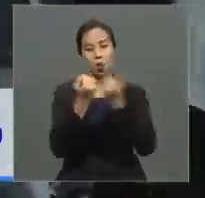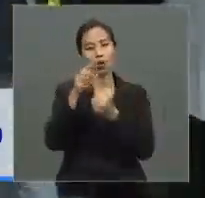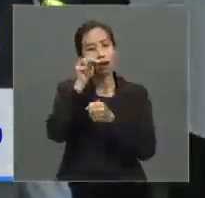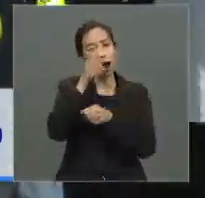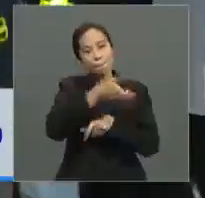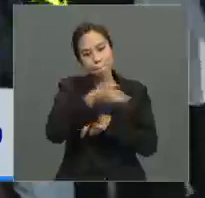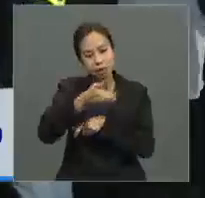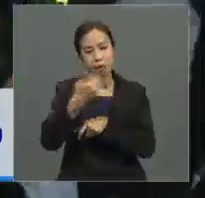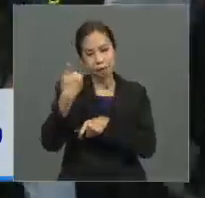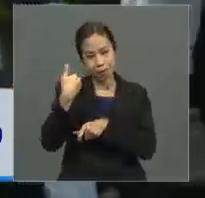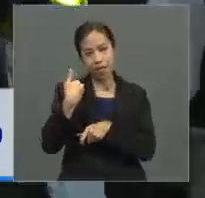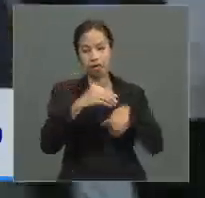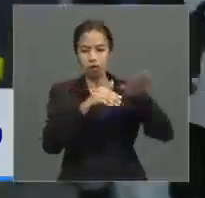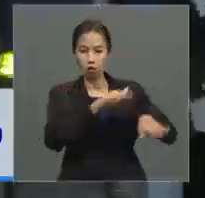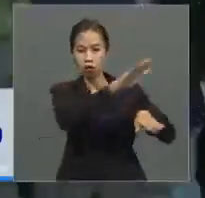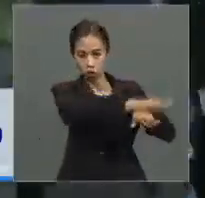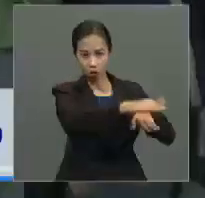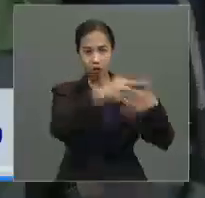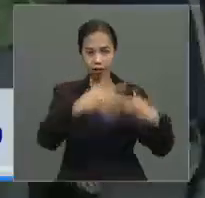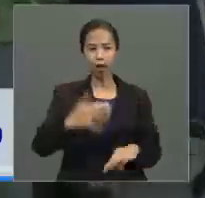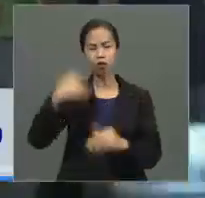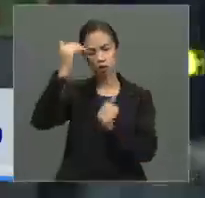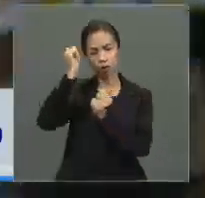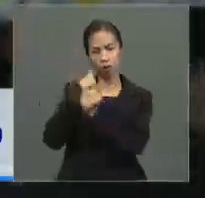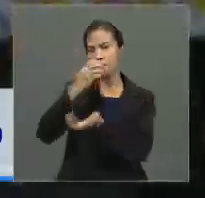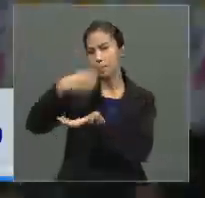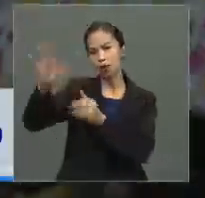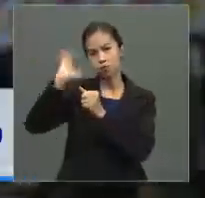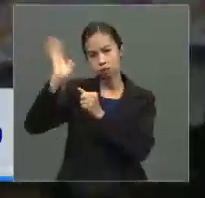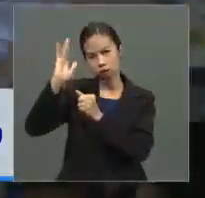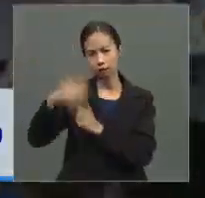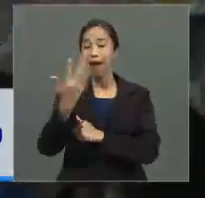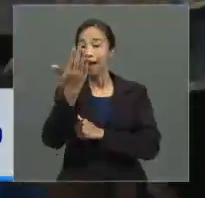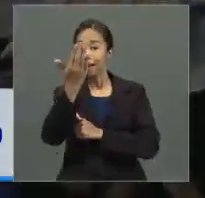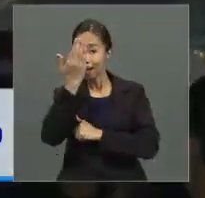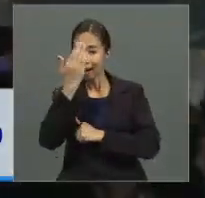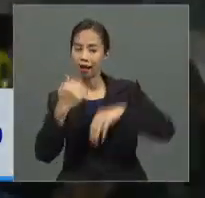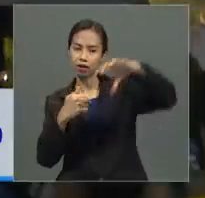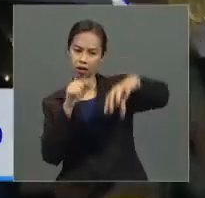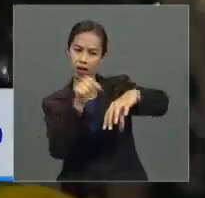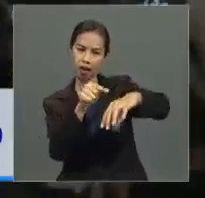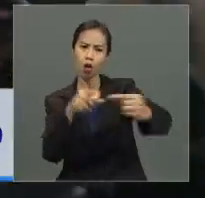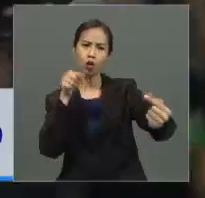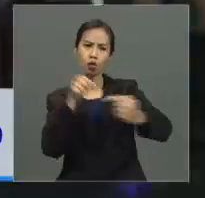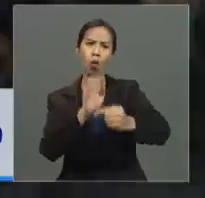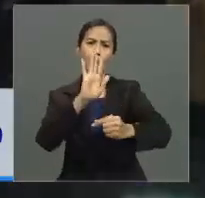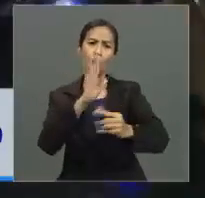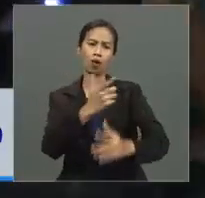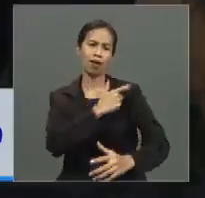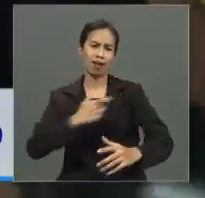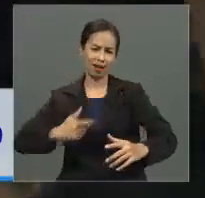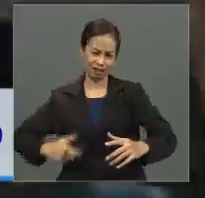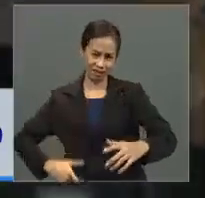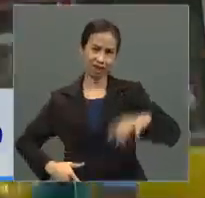ทั้งเจ้าหน้าที่ตำรวจก็ยังประกาศนะคะว่าข้างหน้าน่ะเป็นพื้นที่พระราชทานหากเข้าไปจะมีความ